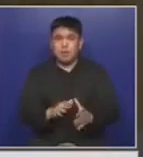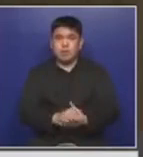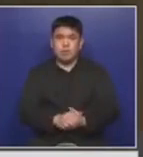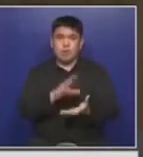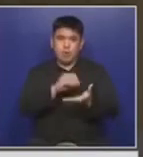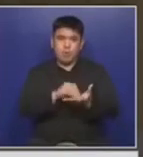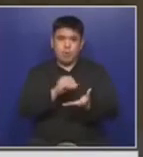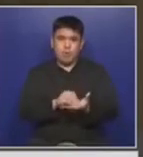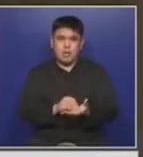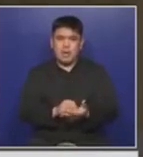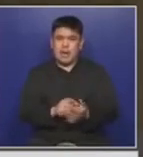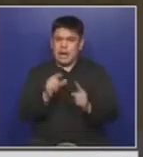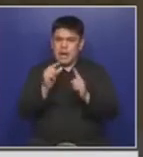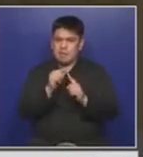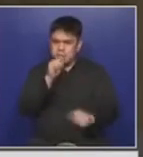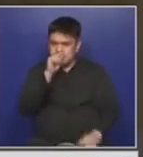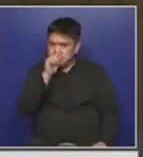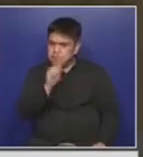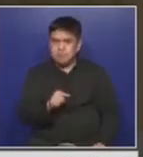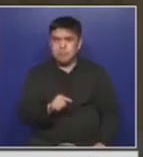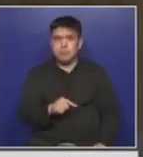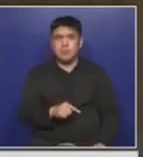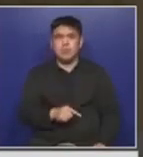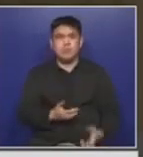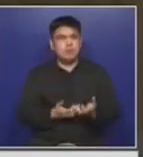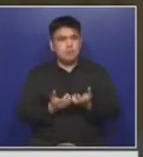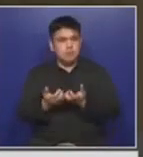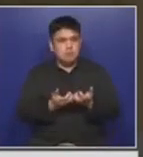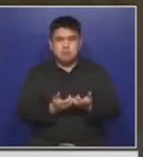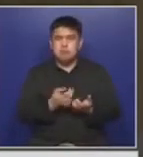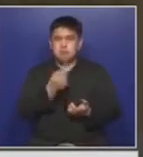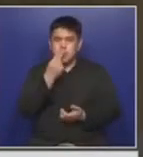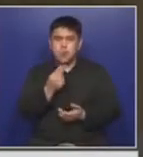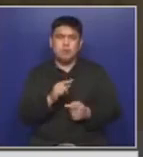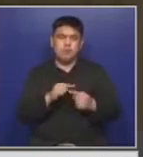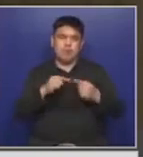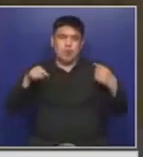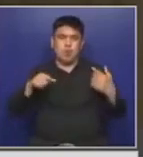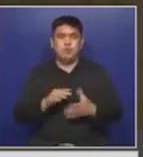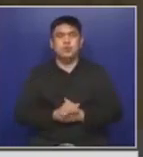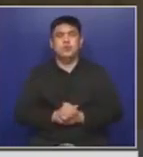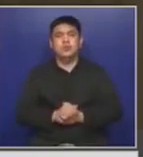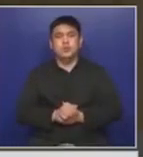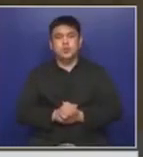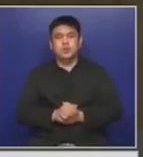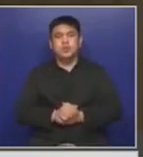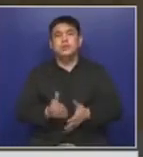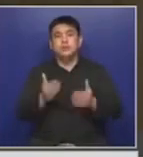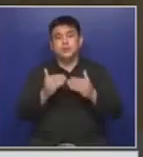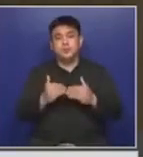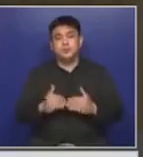คำที่รุนแรงมากนะครับสำหรับนักบัญชีที่ใช้คำอย่างนี้นะครับอันนี้ก็เป็นประการหนึ่งทีนี้ข้อมูล